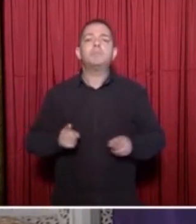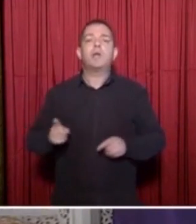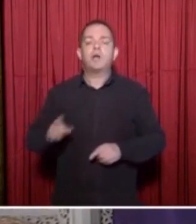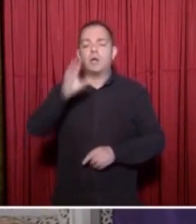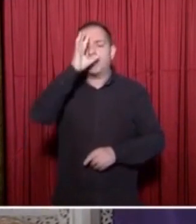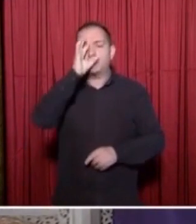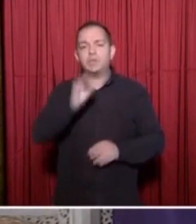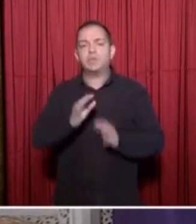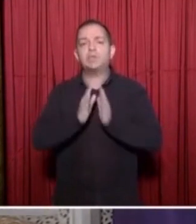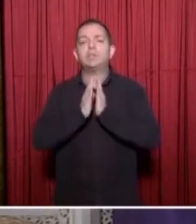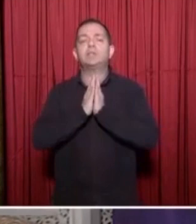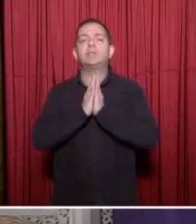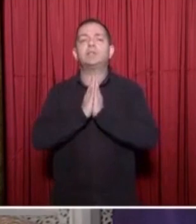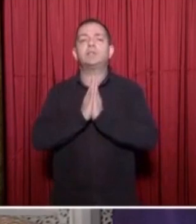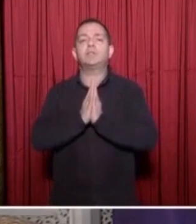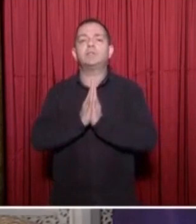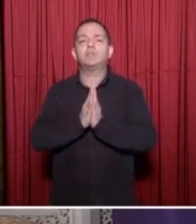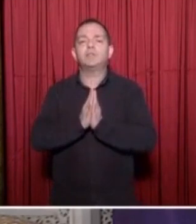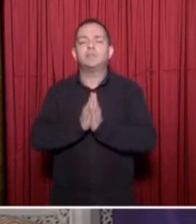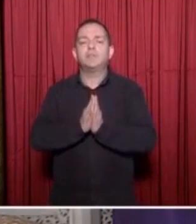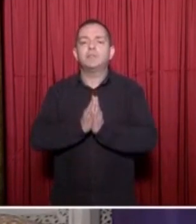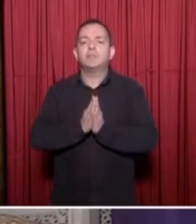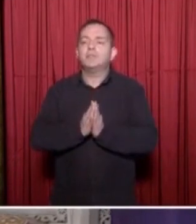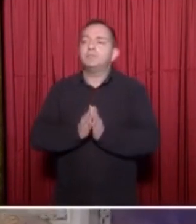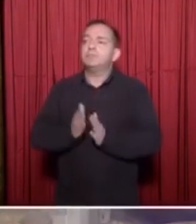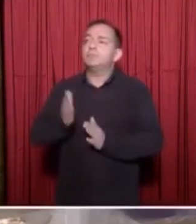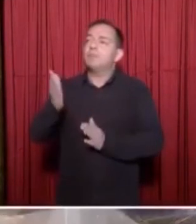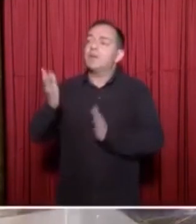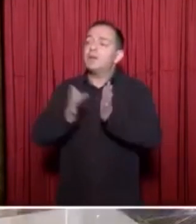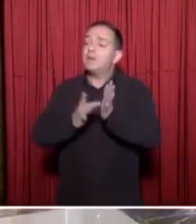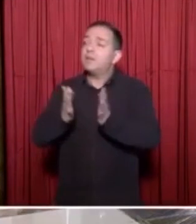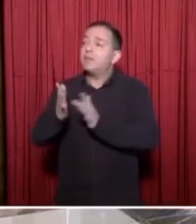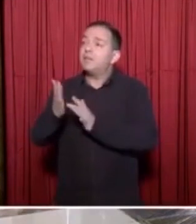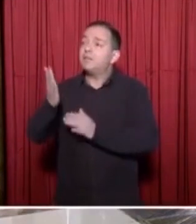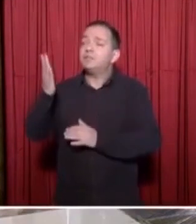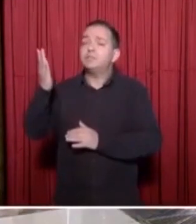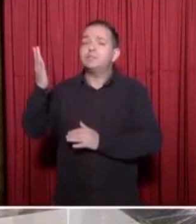αιώνων. Αμήν. Τον ύφο